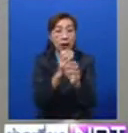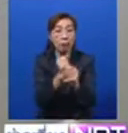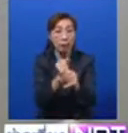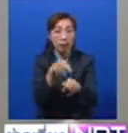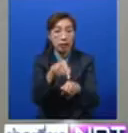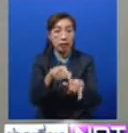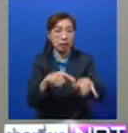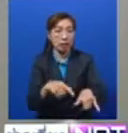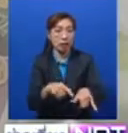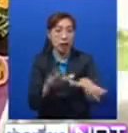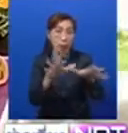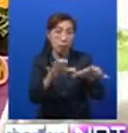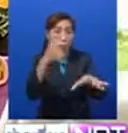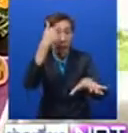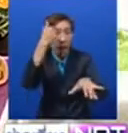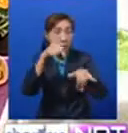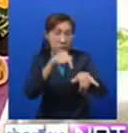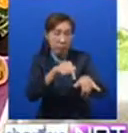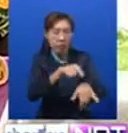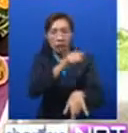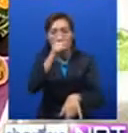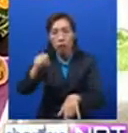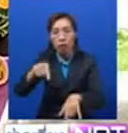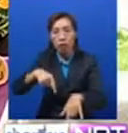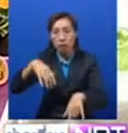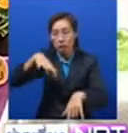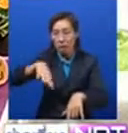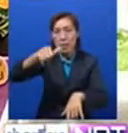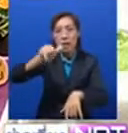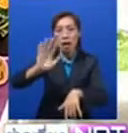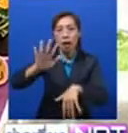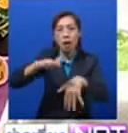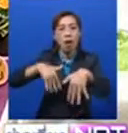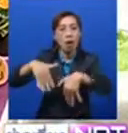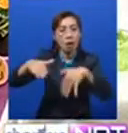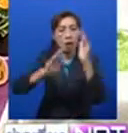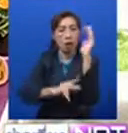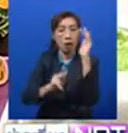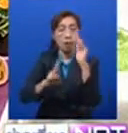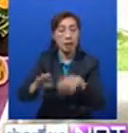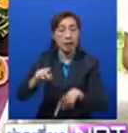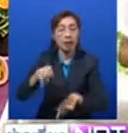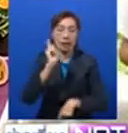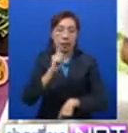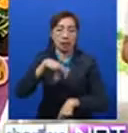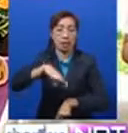คุณผู้ชมมาดูกันต่อนะคะสำหรับบรรยากาศภายในเมืองกระบี่นะคะจริงๆแล้วอำเภอเมืองกระ